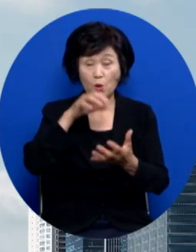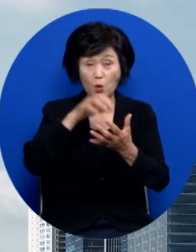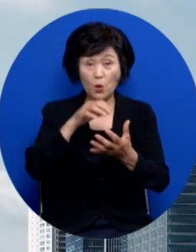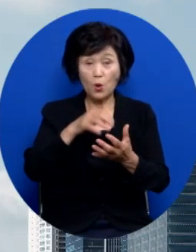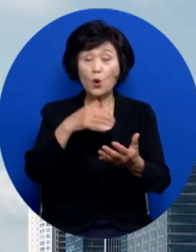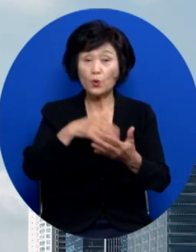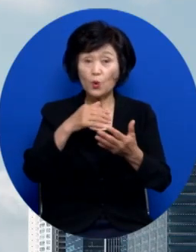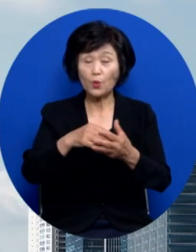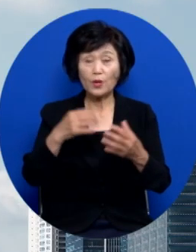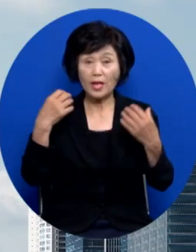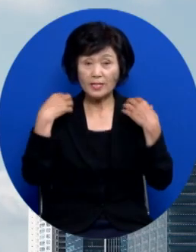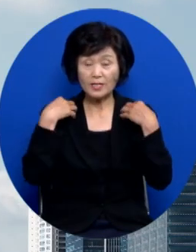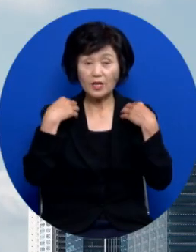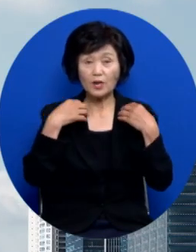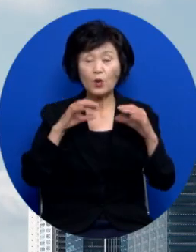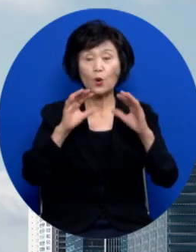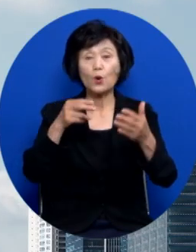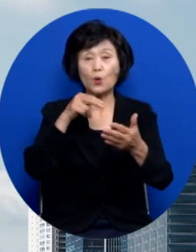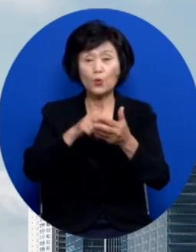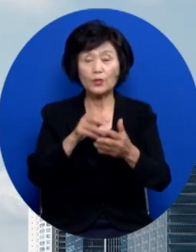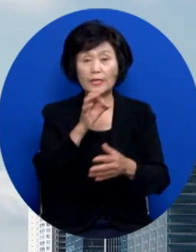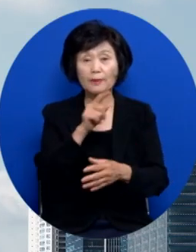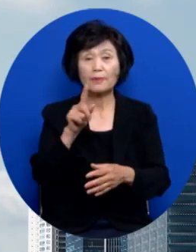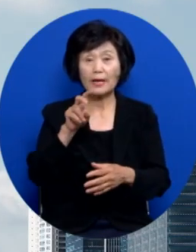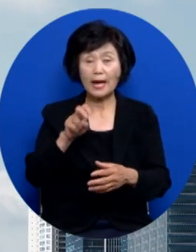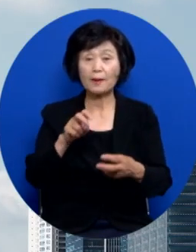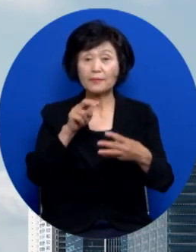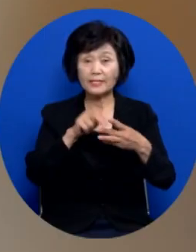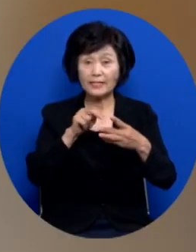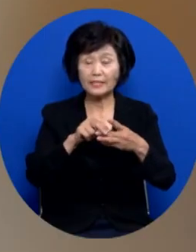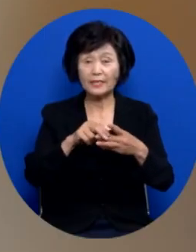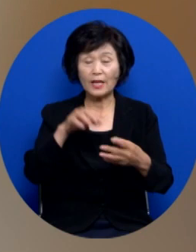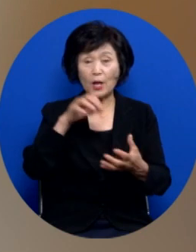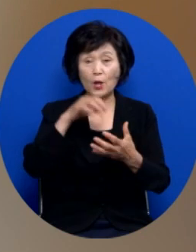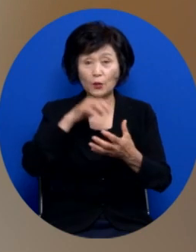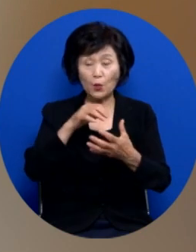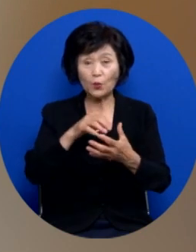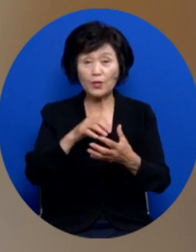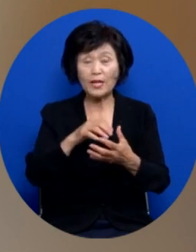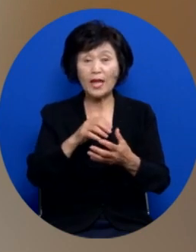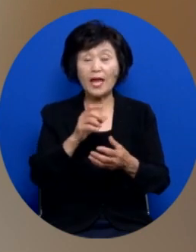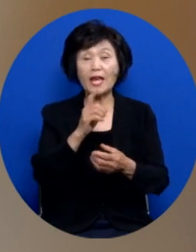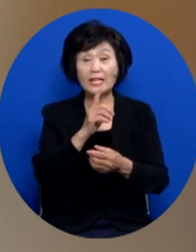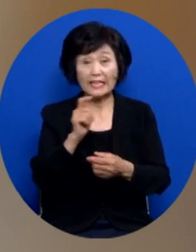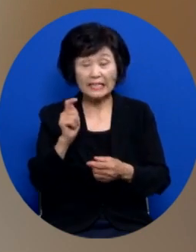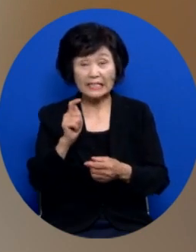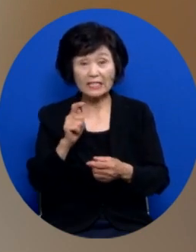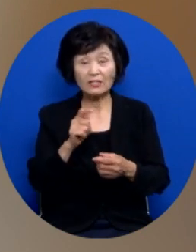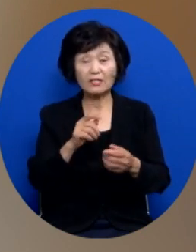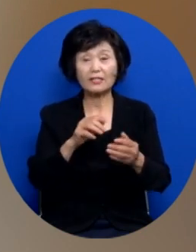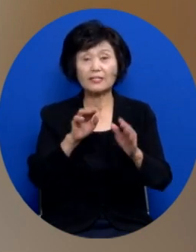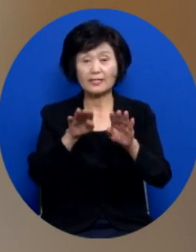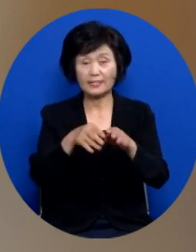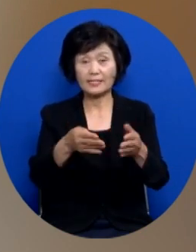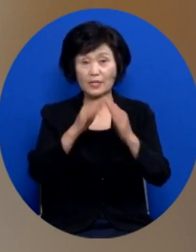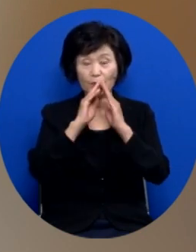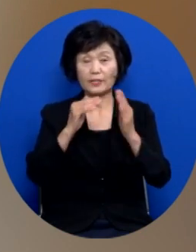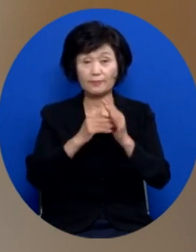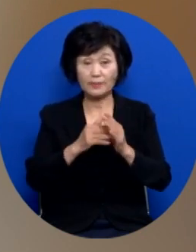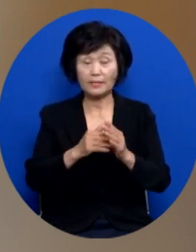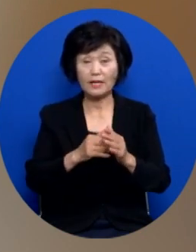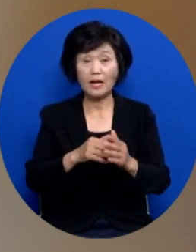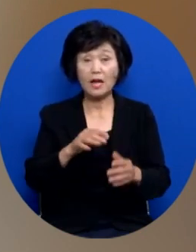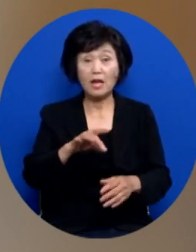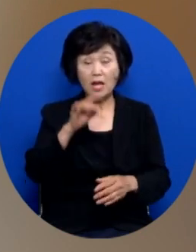통계청이 국립암센터에 통계 데이터 센터를 신설했습니다. 통계 데이터 국립암센터는 보건의료 분야